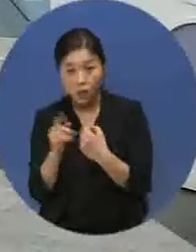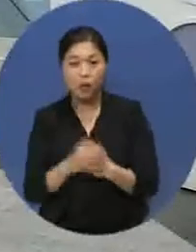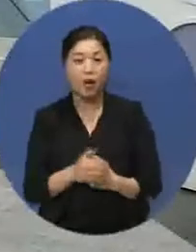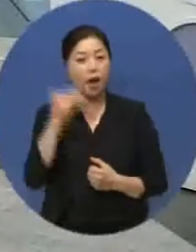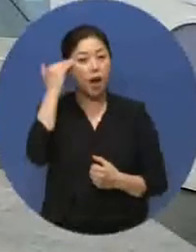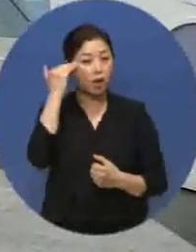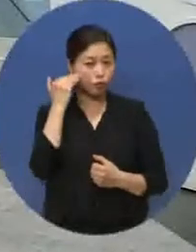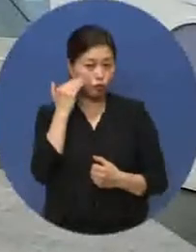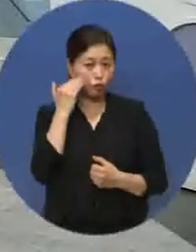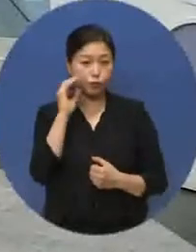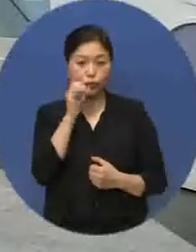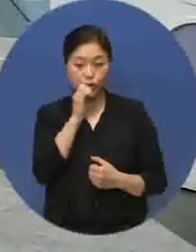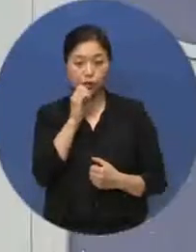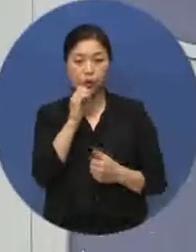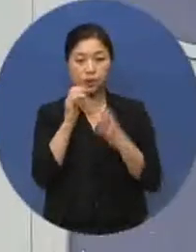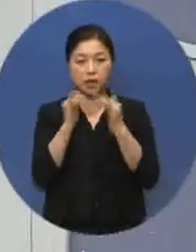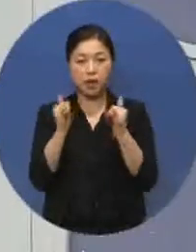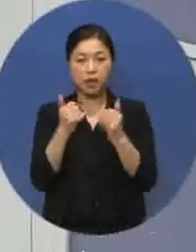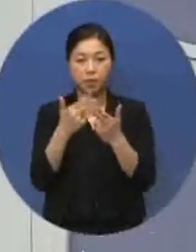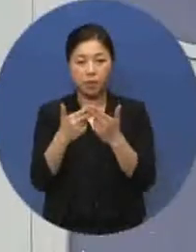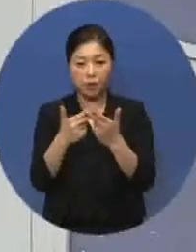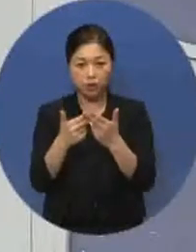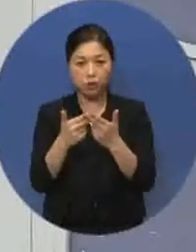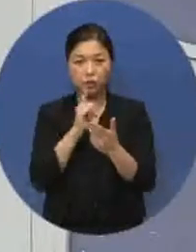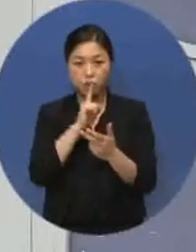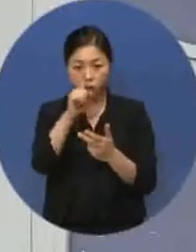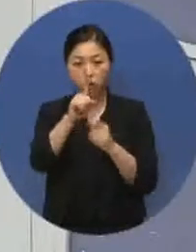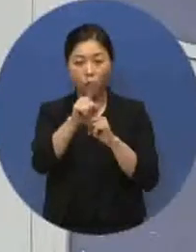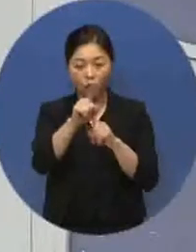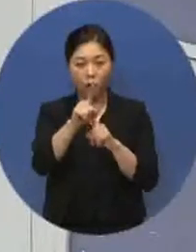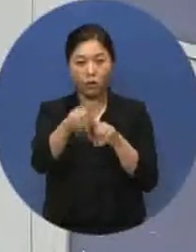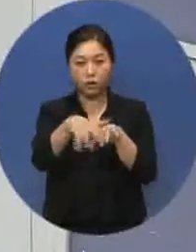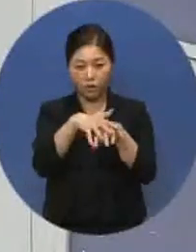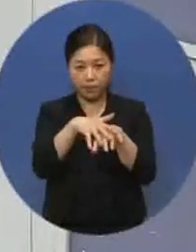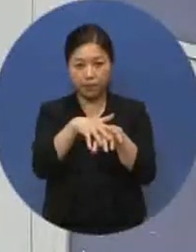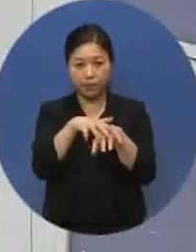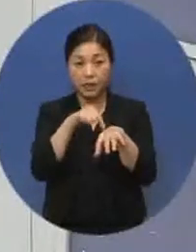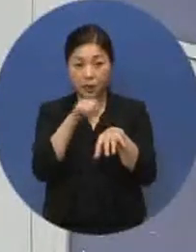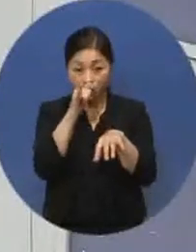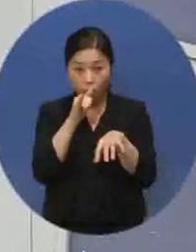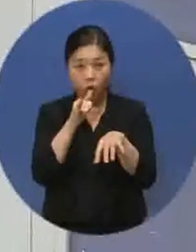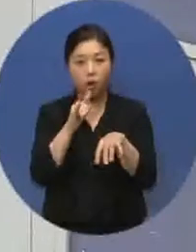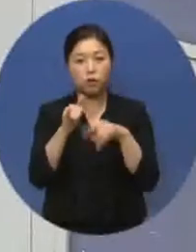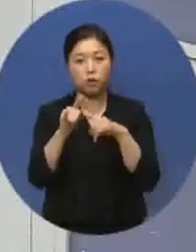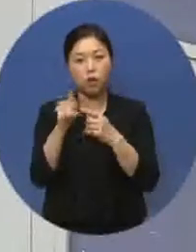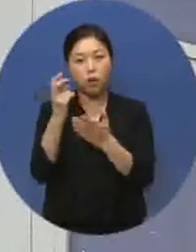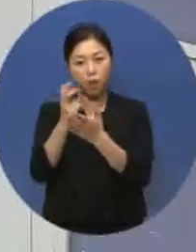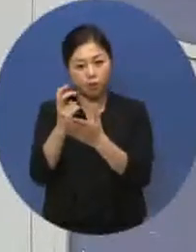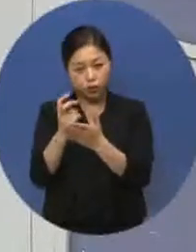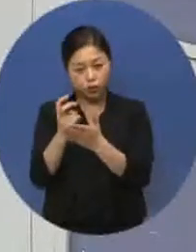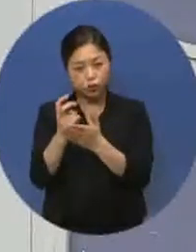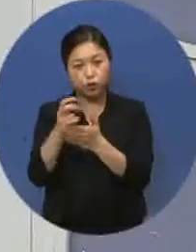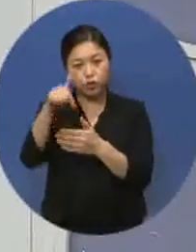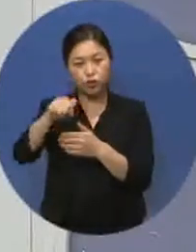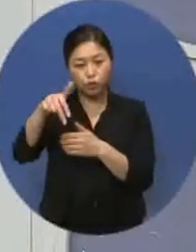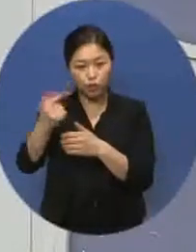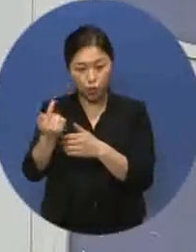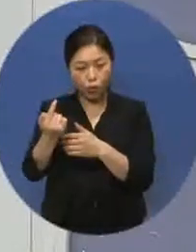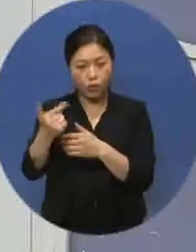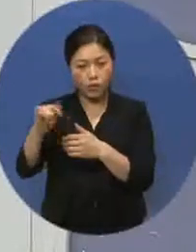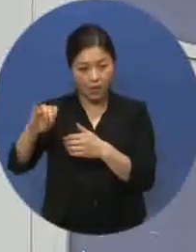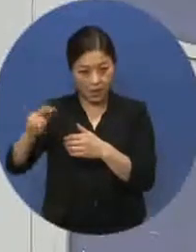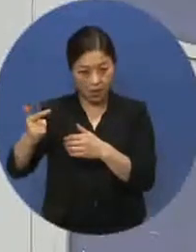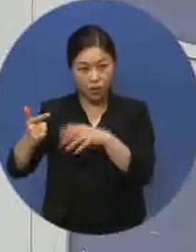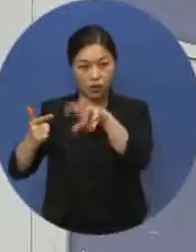대한변호사협회에도 소송구조제도가 있고요. 예. 대한변호사협회 산하에 법률구조재단이 있습니다. 아, 예. 그래서 혹시 장애인분들께서